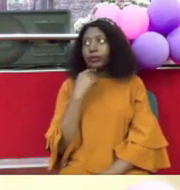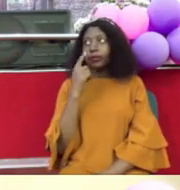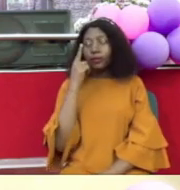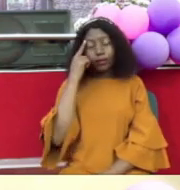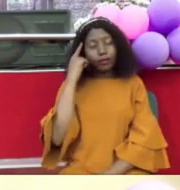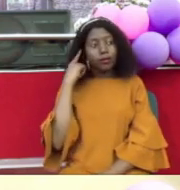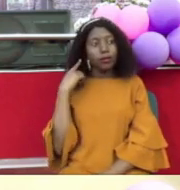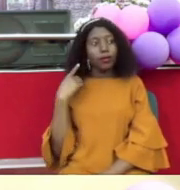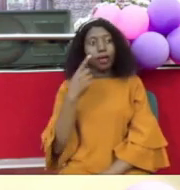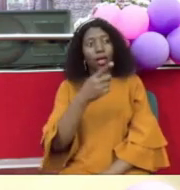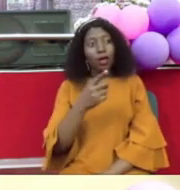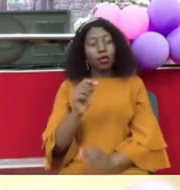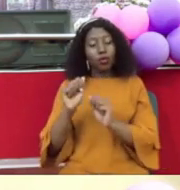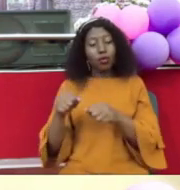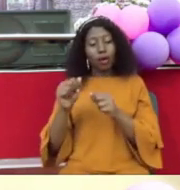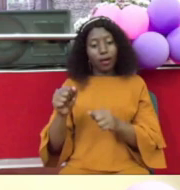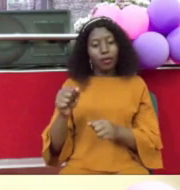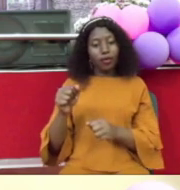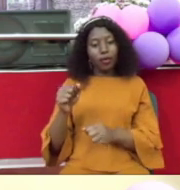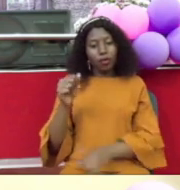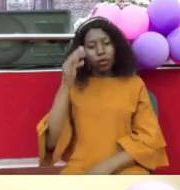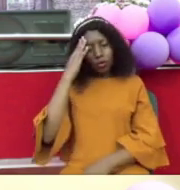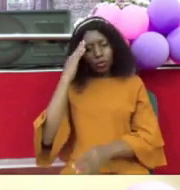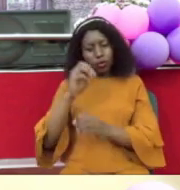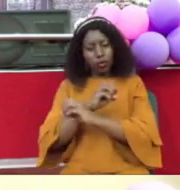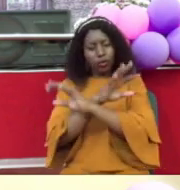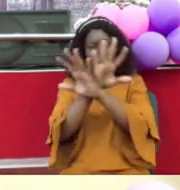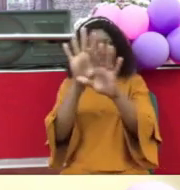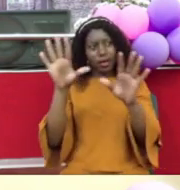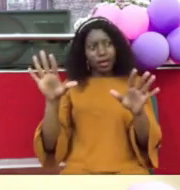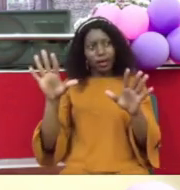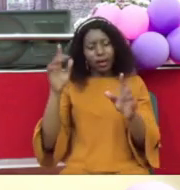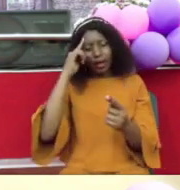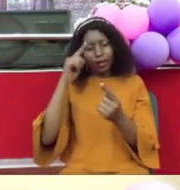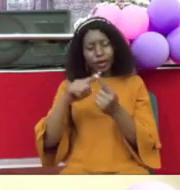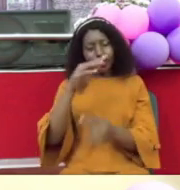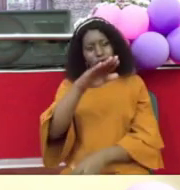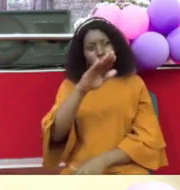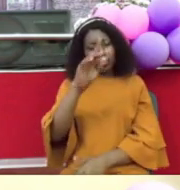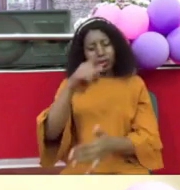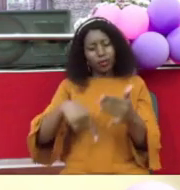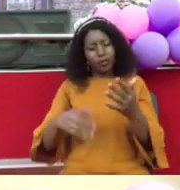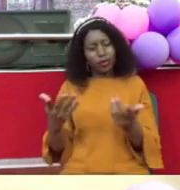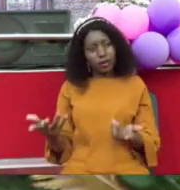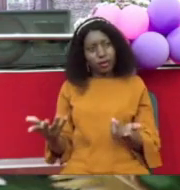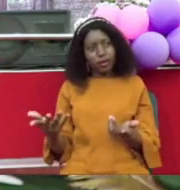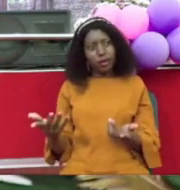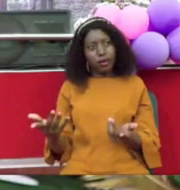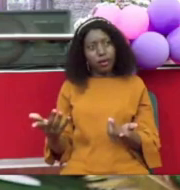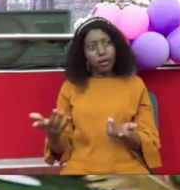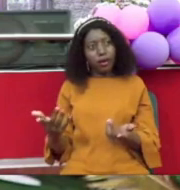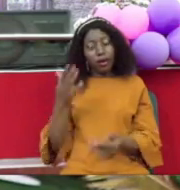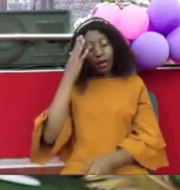able to clarify your purpose? What is it? Je, unaweza kuweza kuangazia makusudi yako ni nini? You know me, I can't tell you